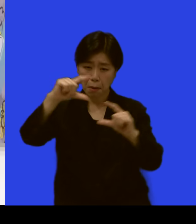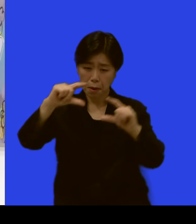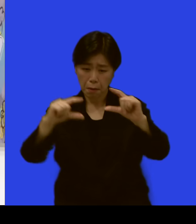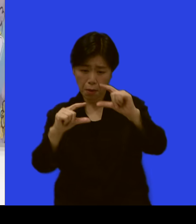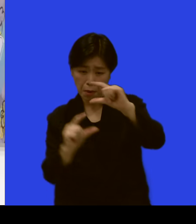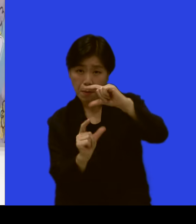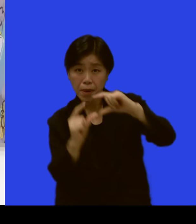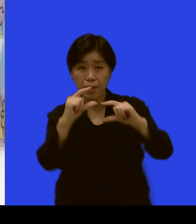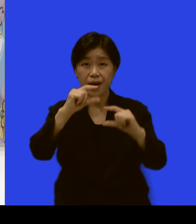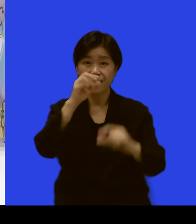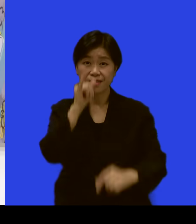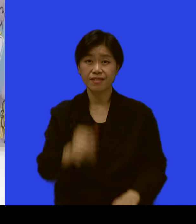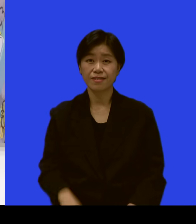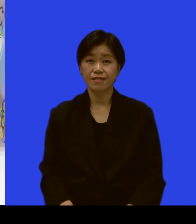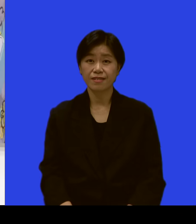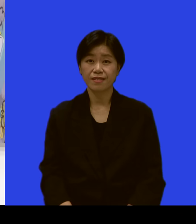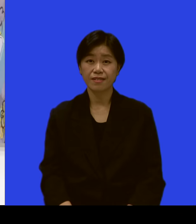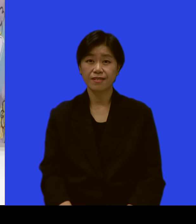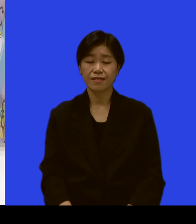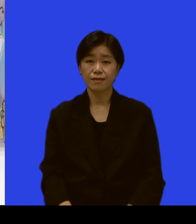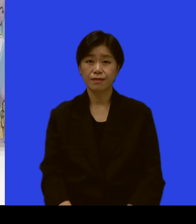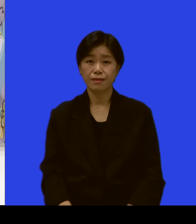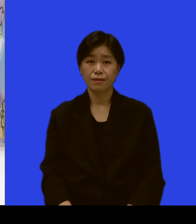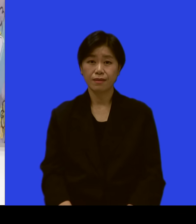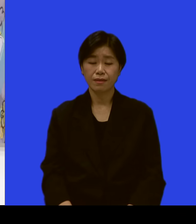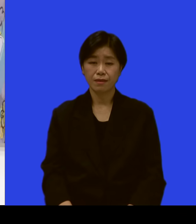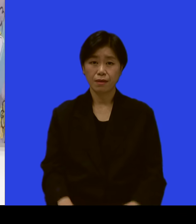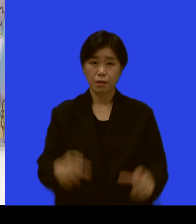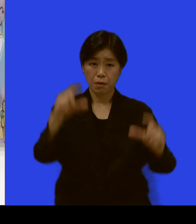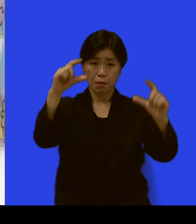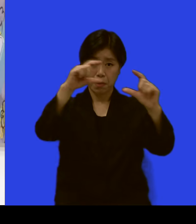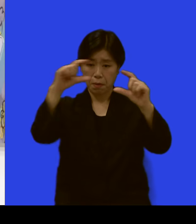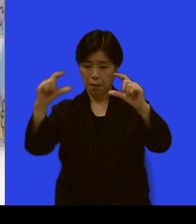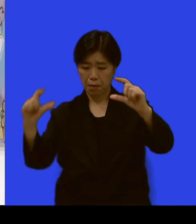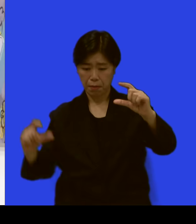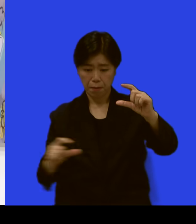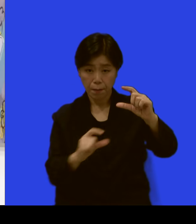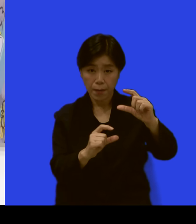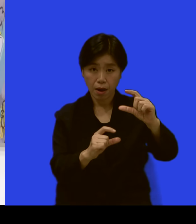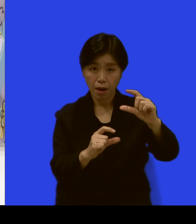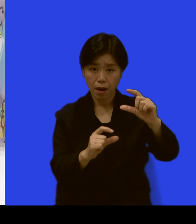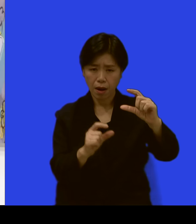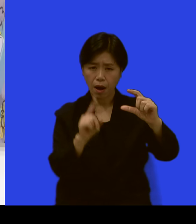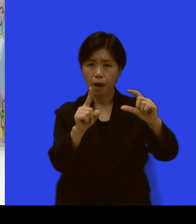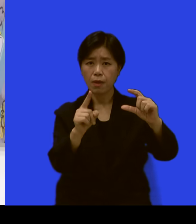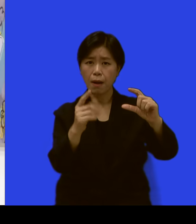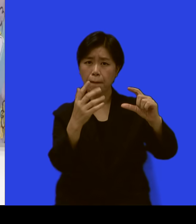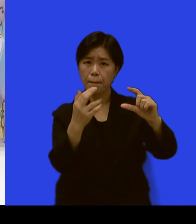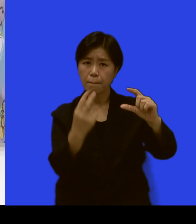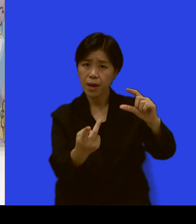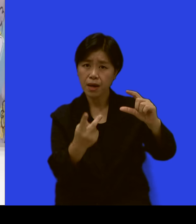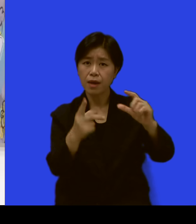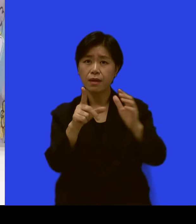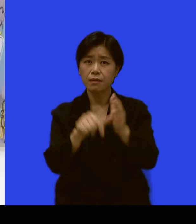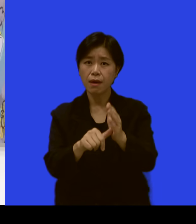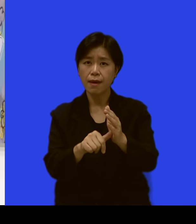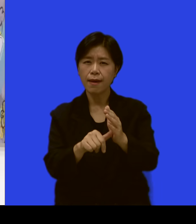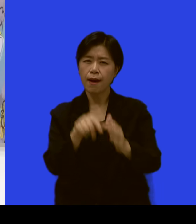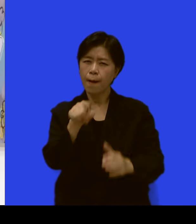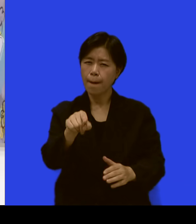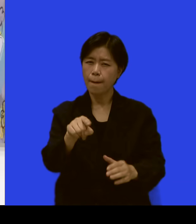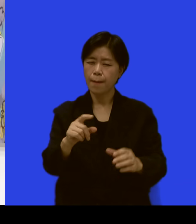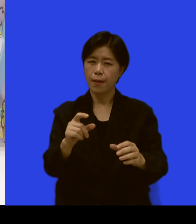퍼즐이 살면서 빈 공간이 있네? 근데 이거를 메꿔보려고 이런저런 도전들을 하게 되는 것 같아요.